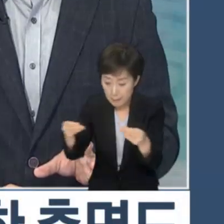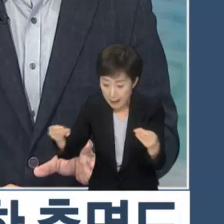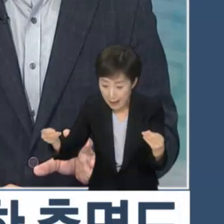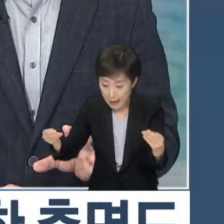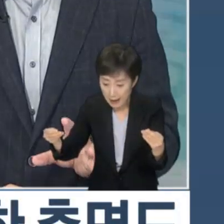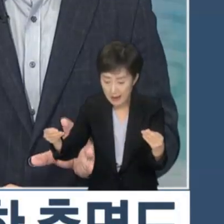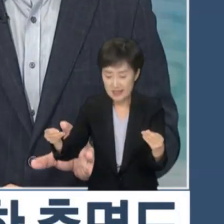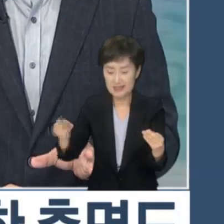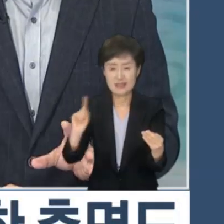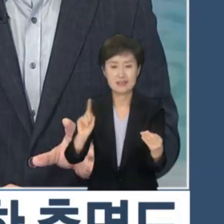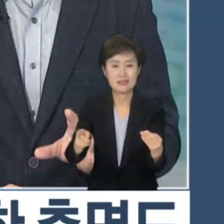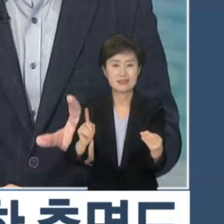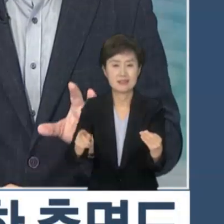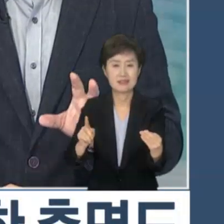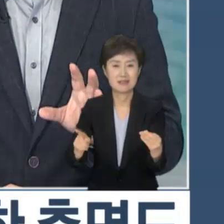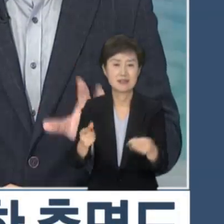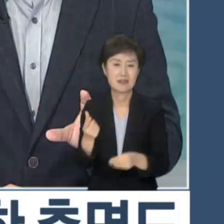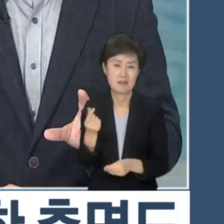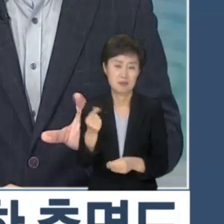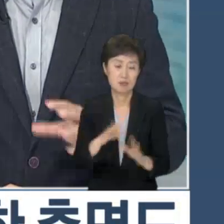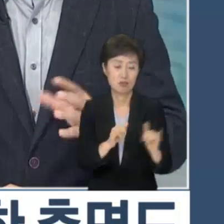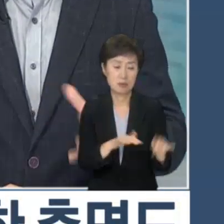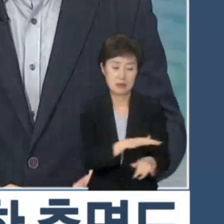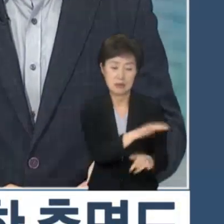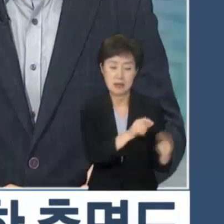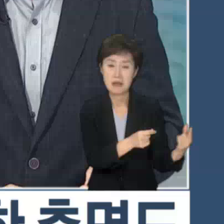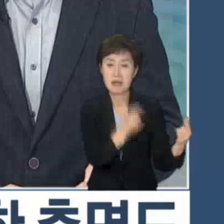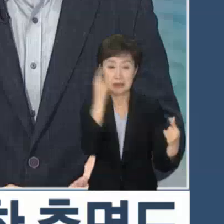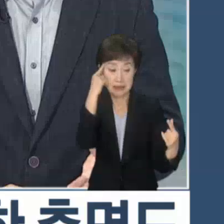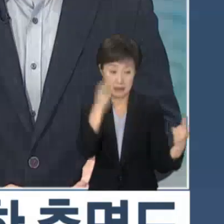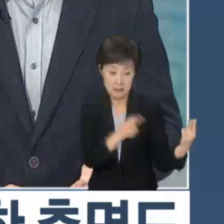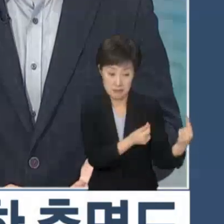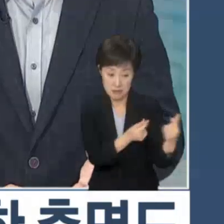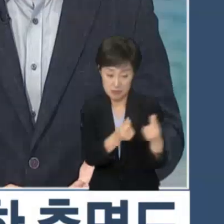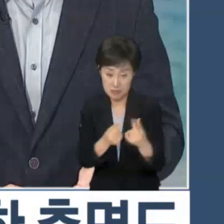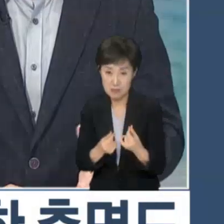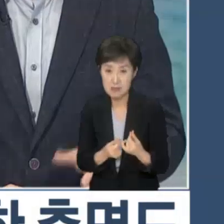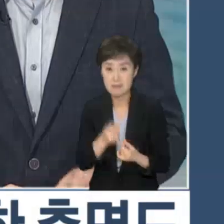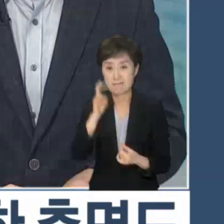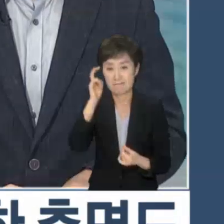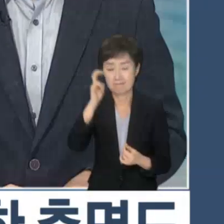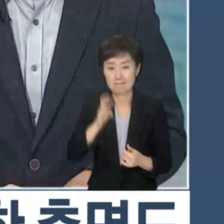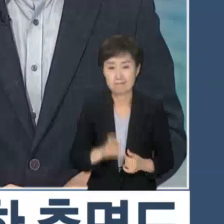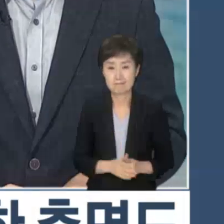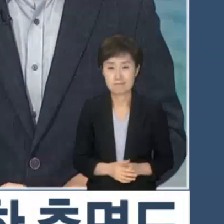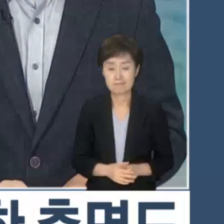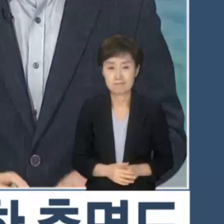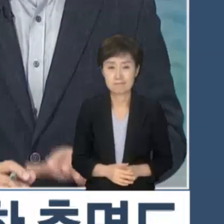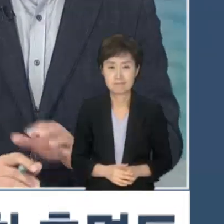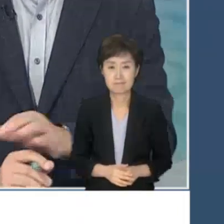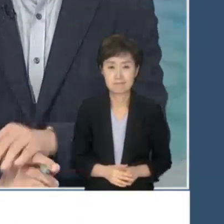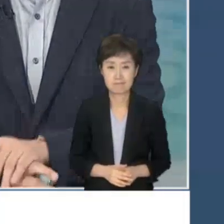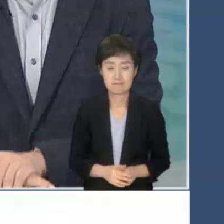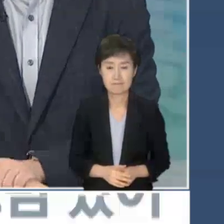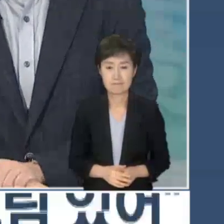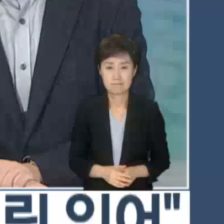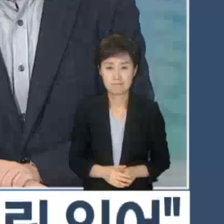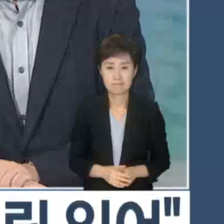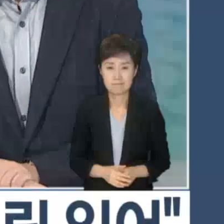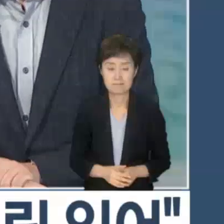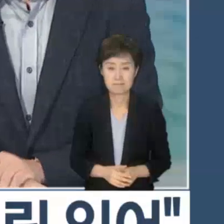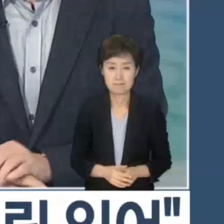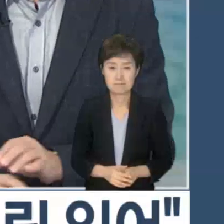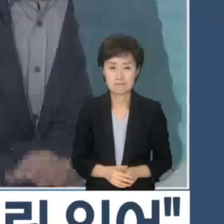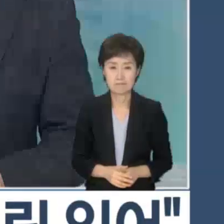설명하지 않아도 많은 그 국민들께서 제 말씀에 대해서 고개를 끄덕이실 것이라고 생각합니다. 이 혁신위가 좀